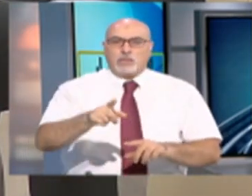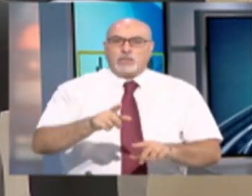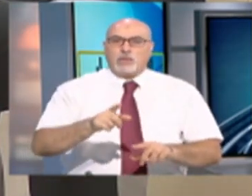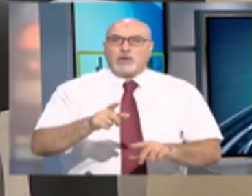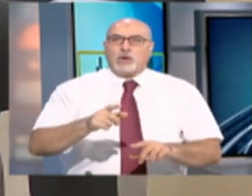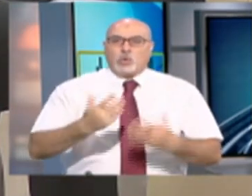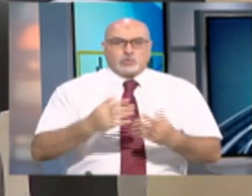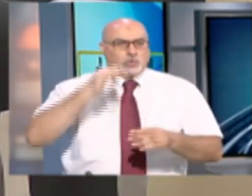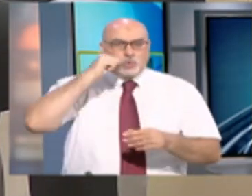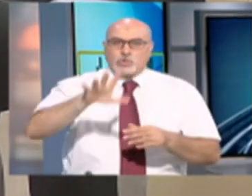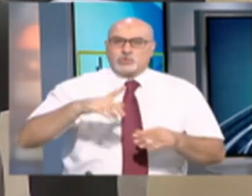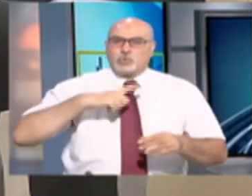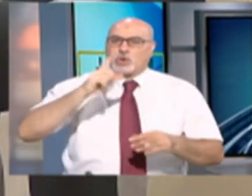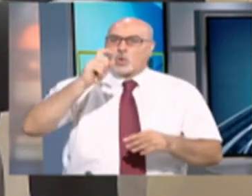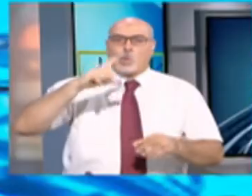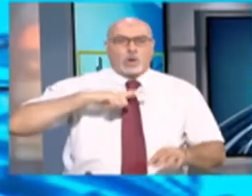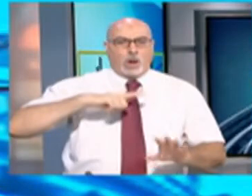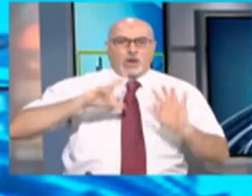باللي يومياً يجيه الماء.